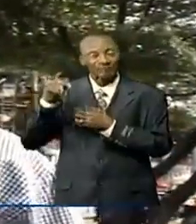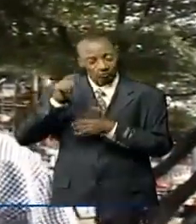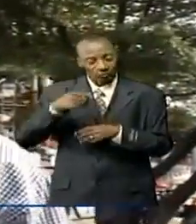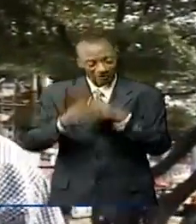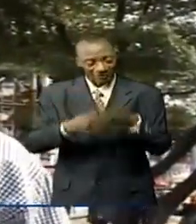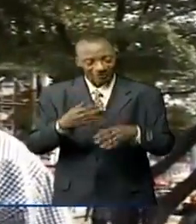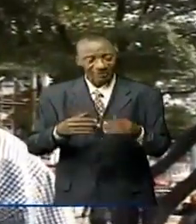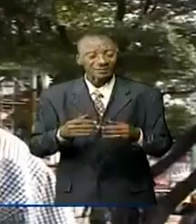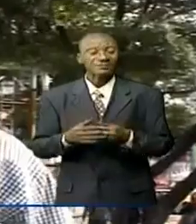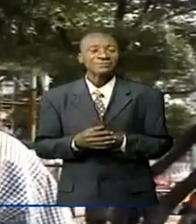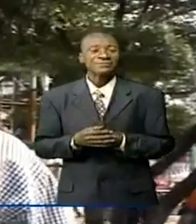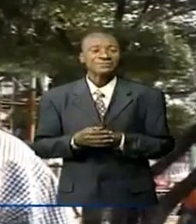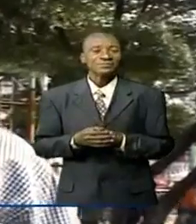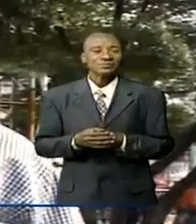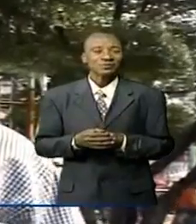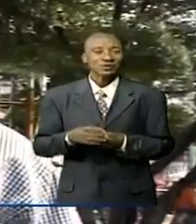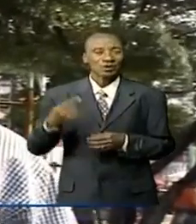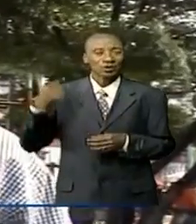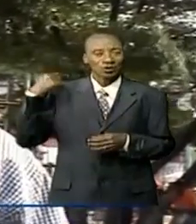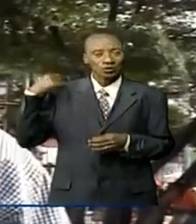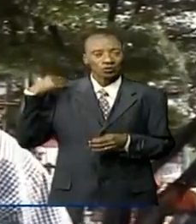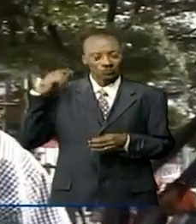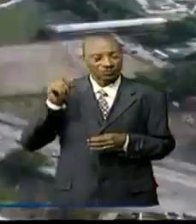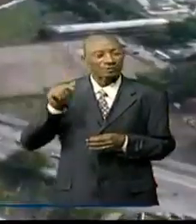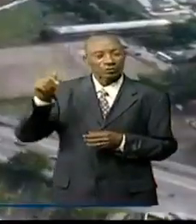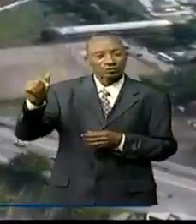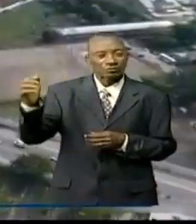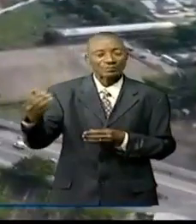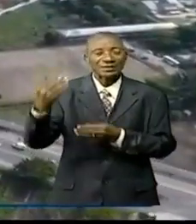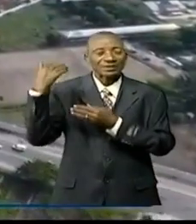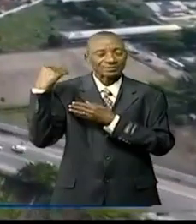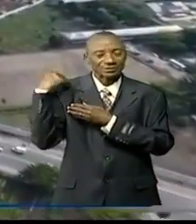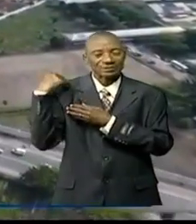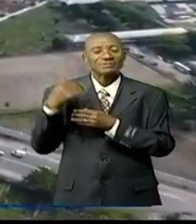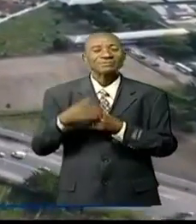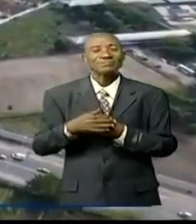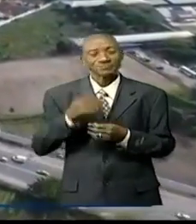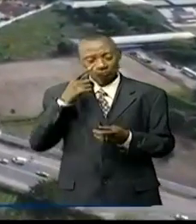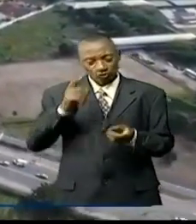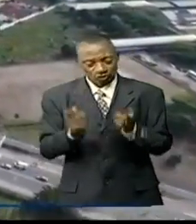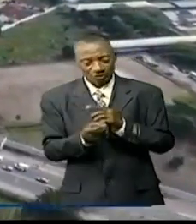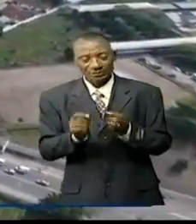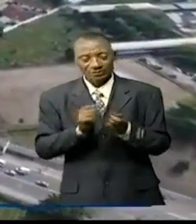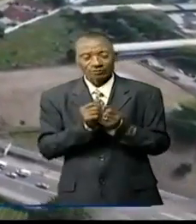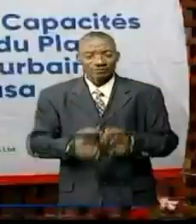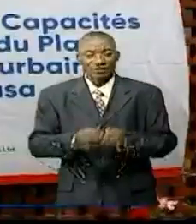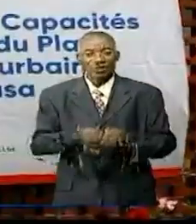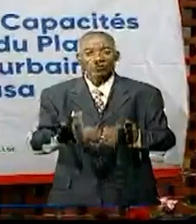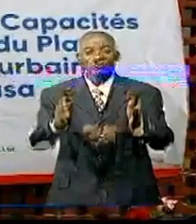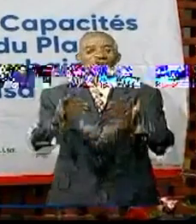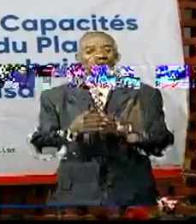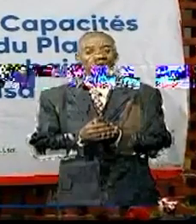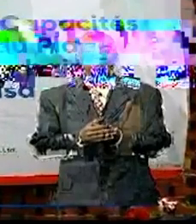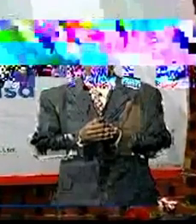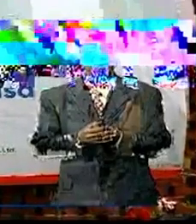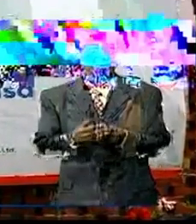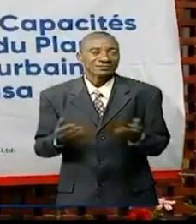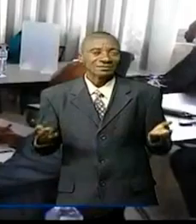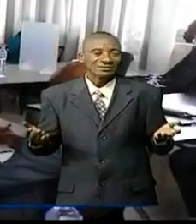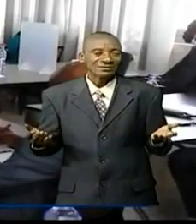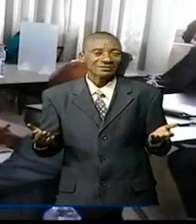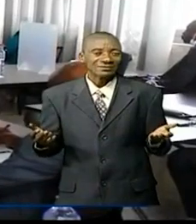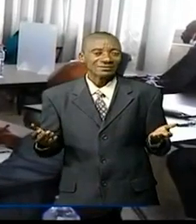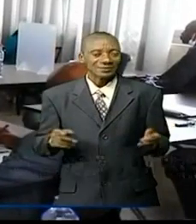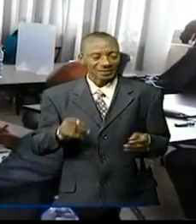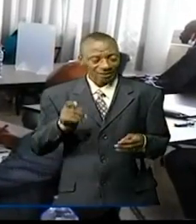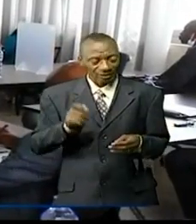En attendant, le gouvernement a la responsabilité. Pour améliorer le trafic, un plan directeur des transports urbains de Kinshasa est